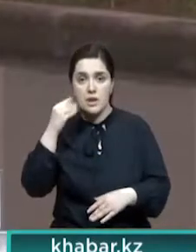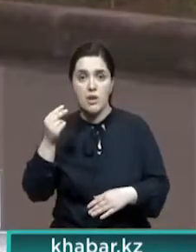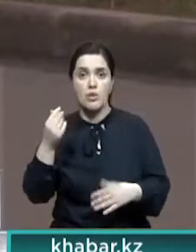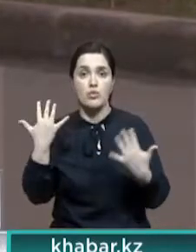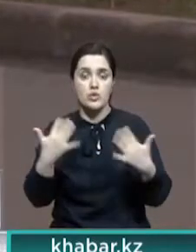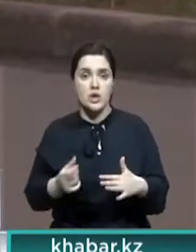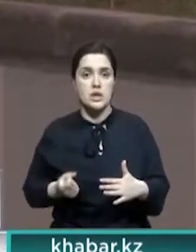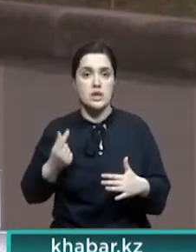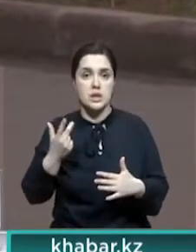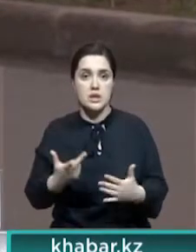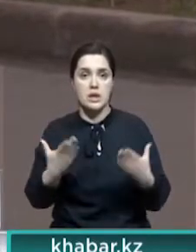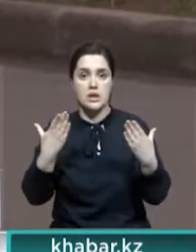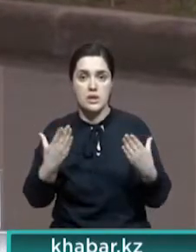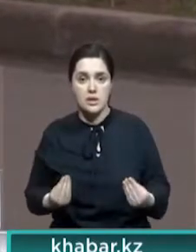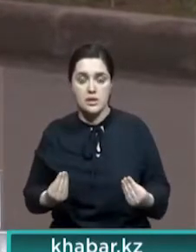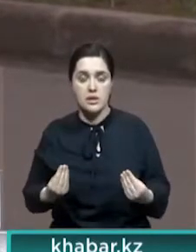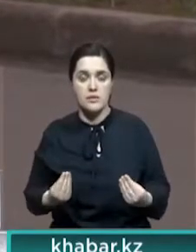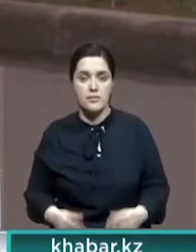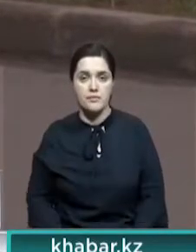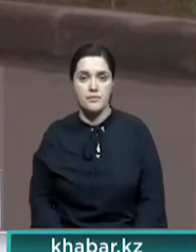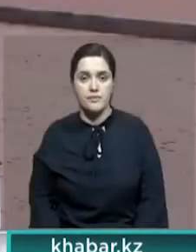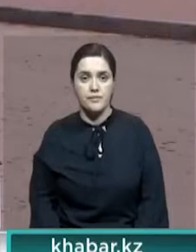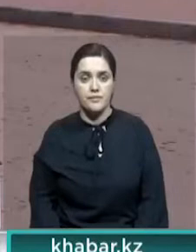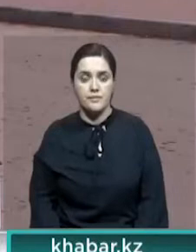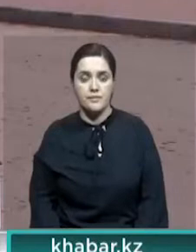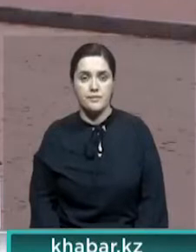Алматы держится уже несколько дней подряд.